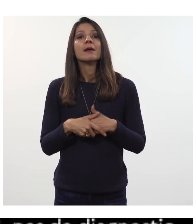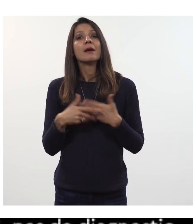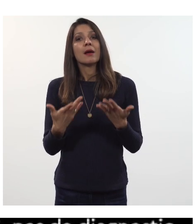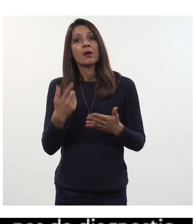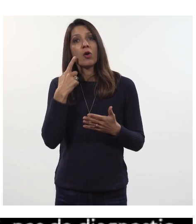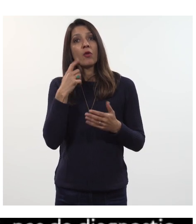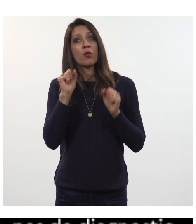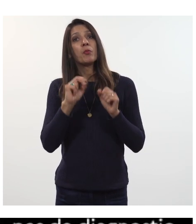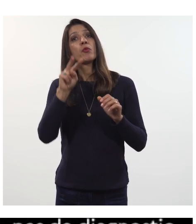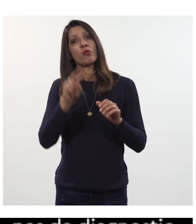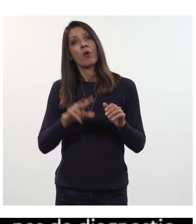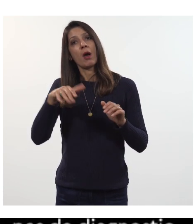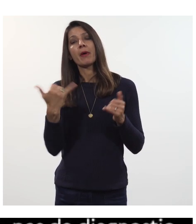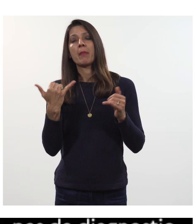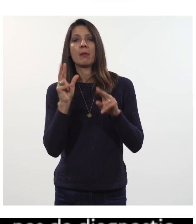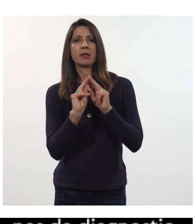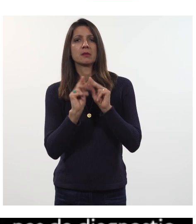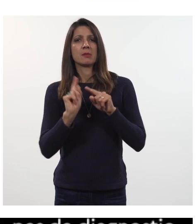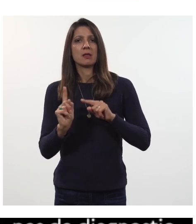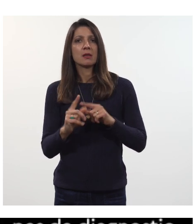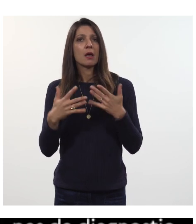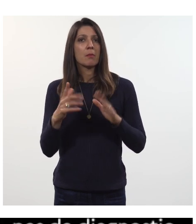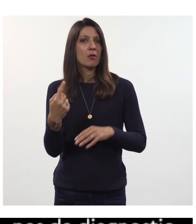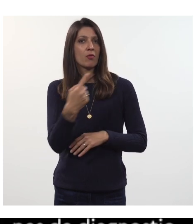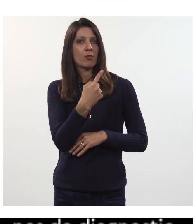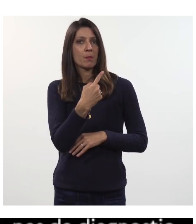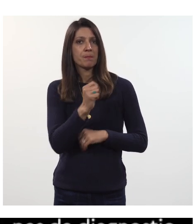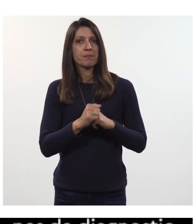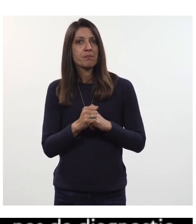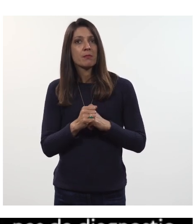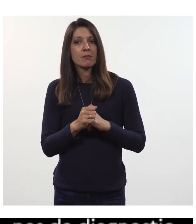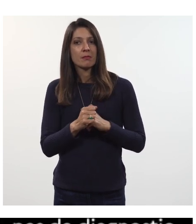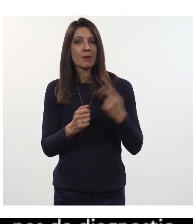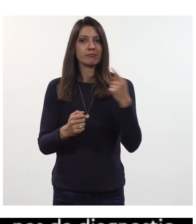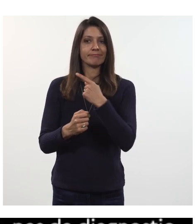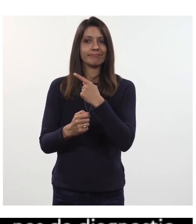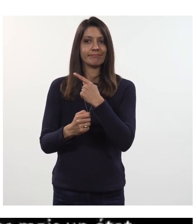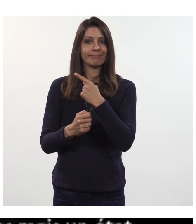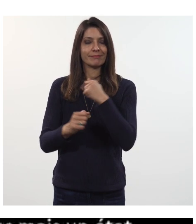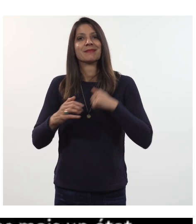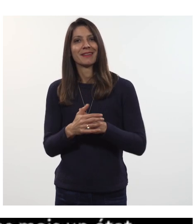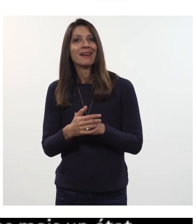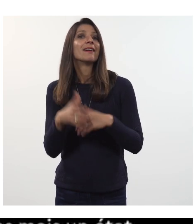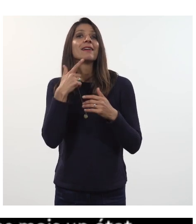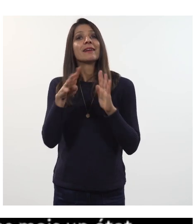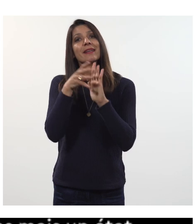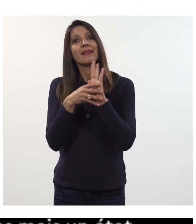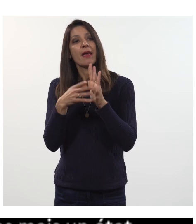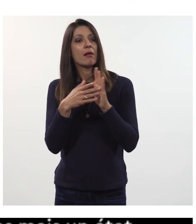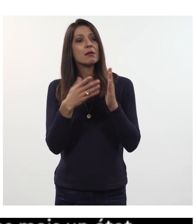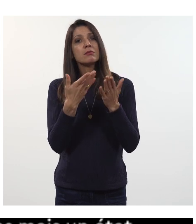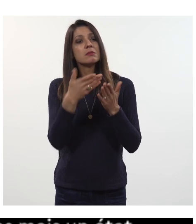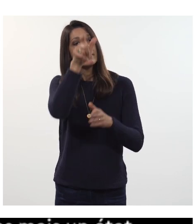revenir rapidement dessus, je ne vais pas rentrer dans les détails, c'est les critères de dénutrition en dehors du polyhandicap, finalement. Donc, ça peut être chez